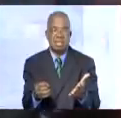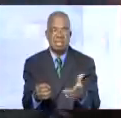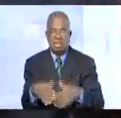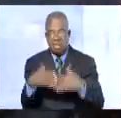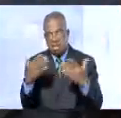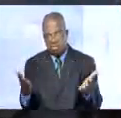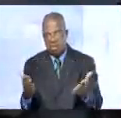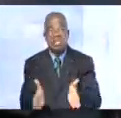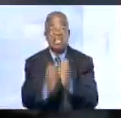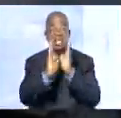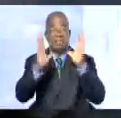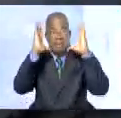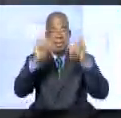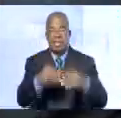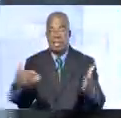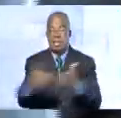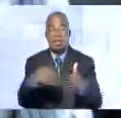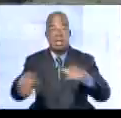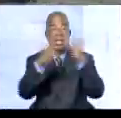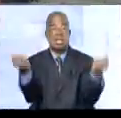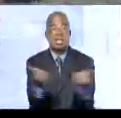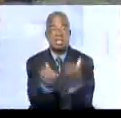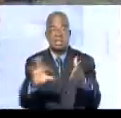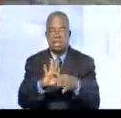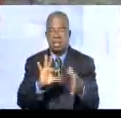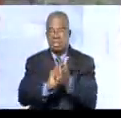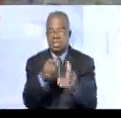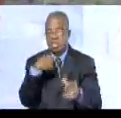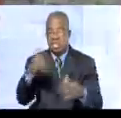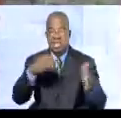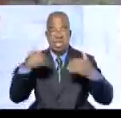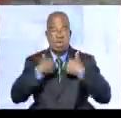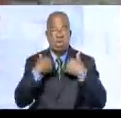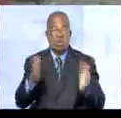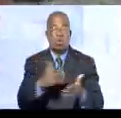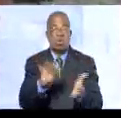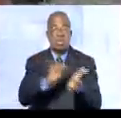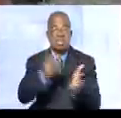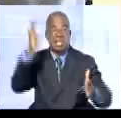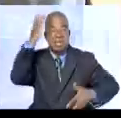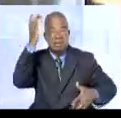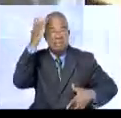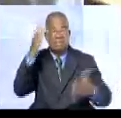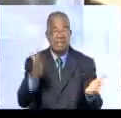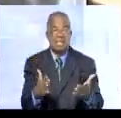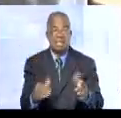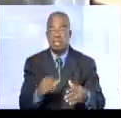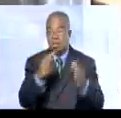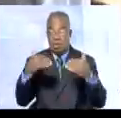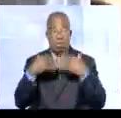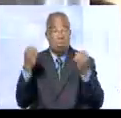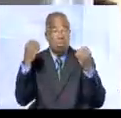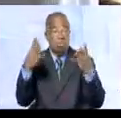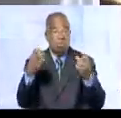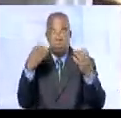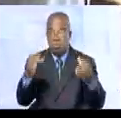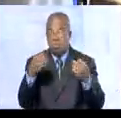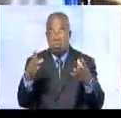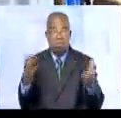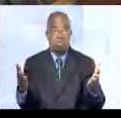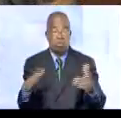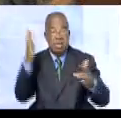nouvelle association des diabétiques de Côte d'Ivoire. Elle compte à ce jour 4131 diabétiques. Elle leur vient en aide pour acquérir